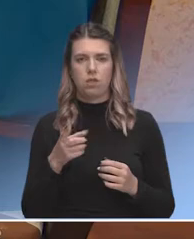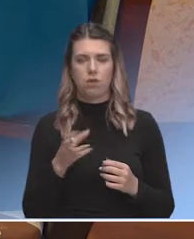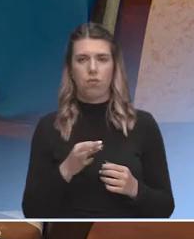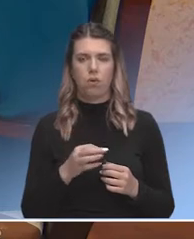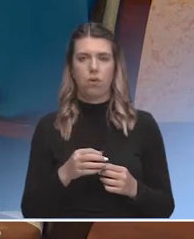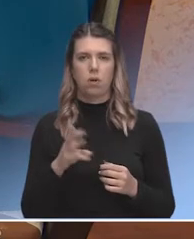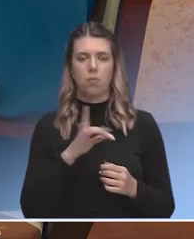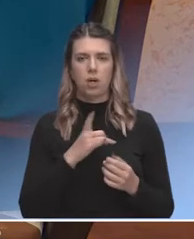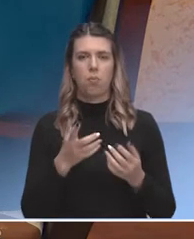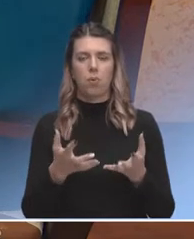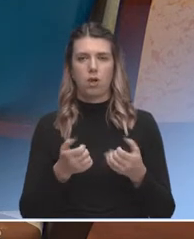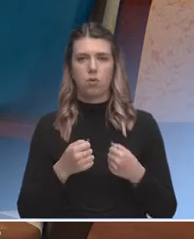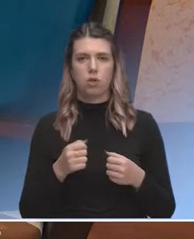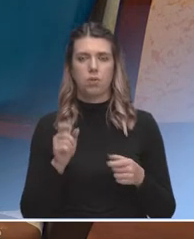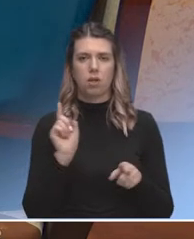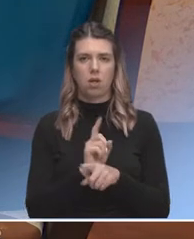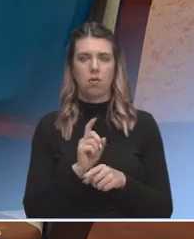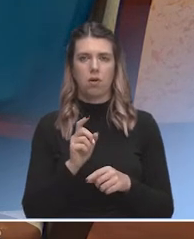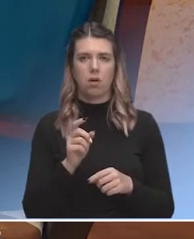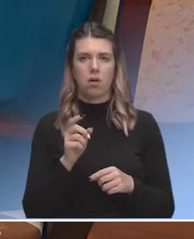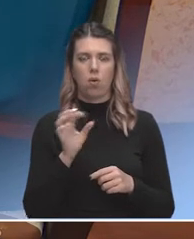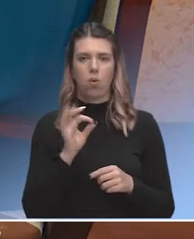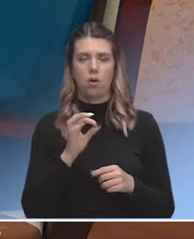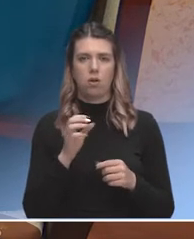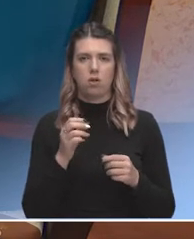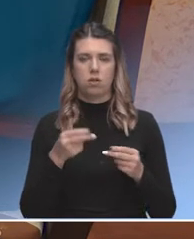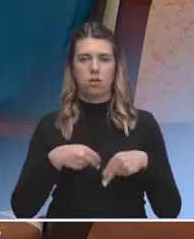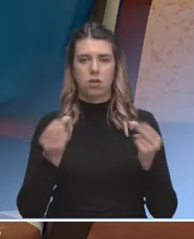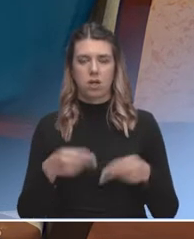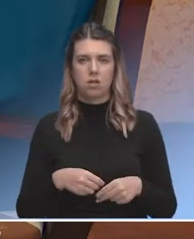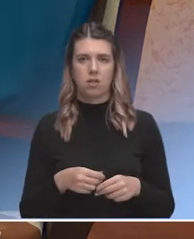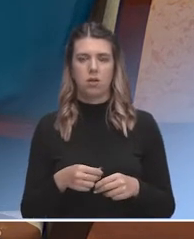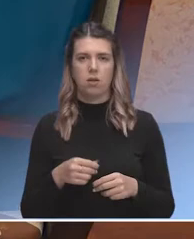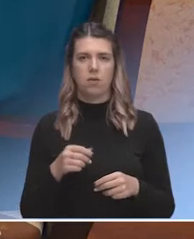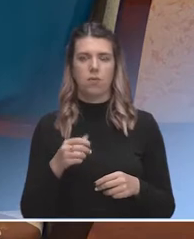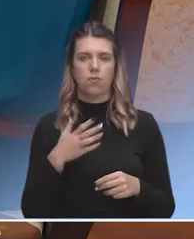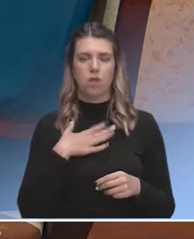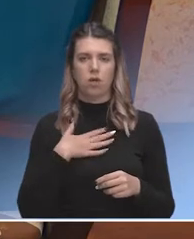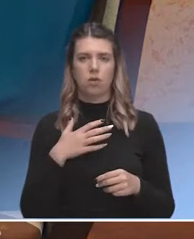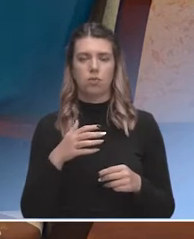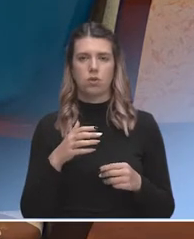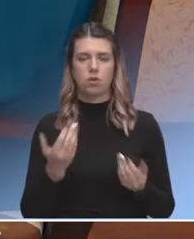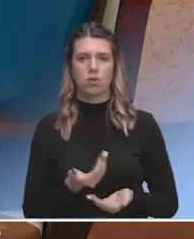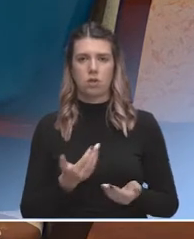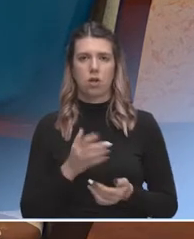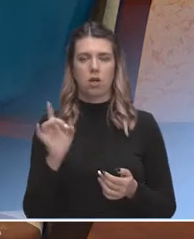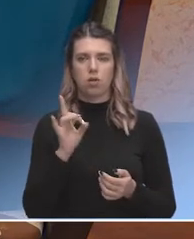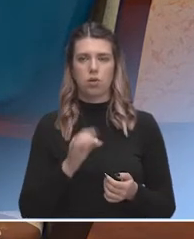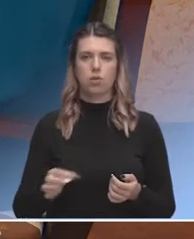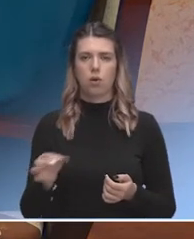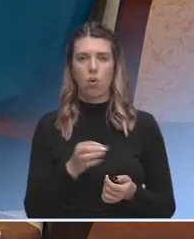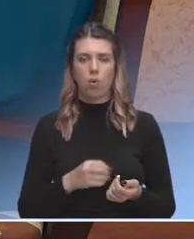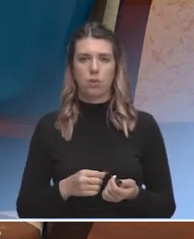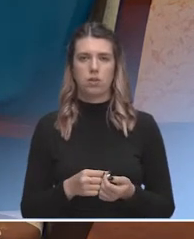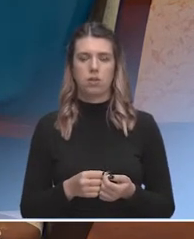всего, мы получим данные о брачном статусе. Ну, в нашем случае жителей